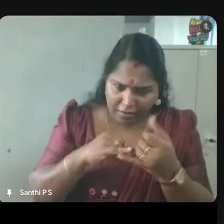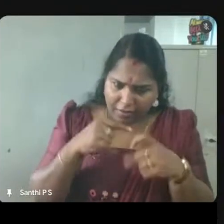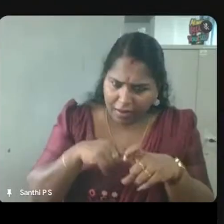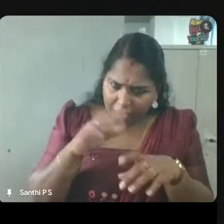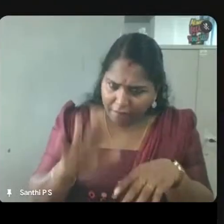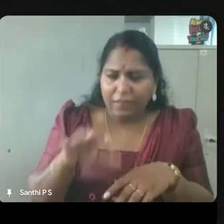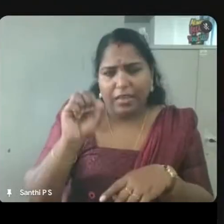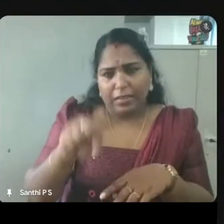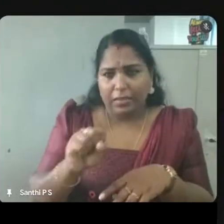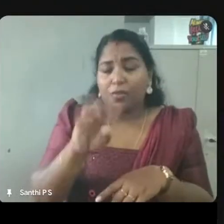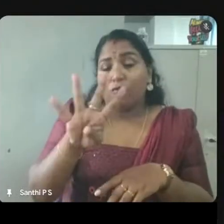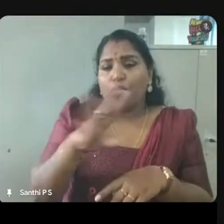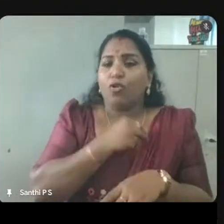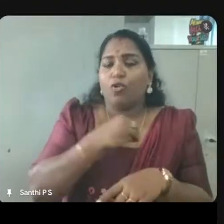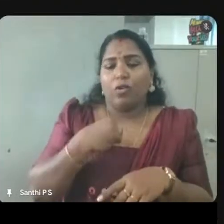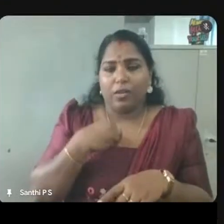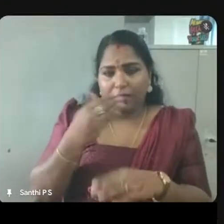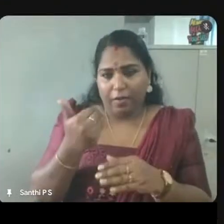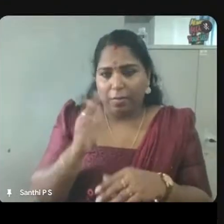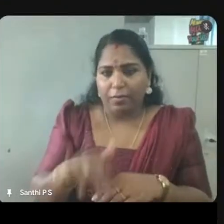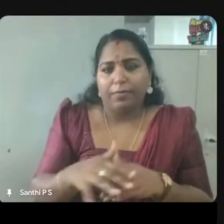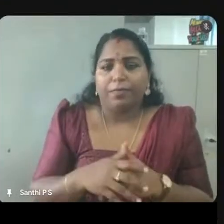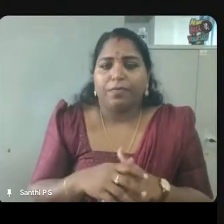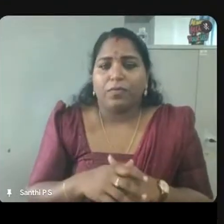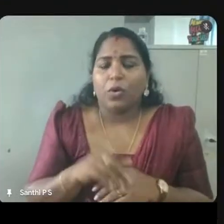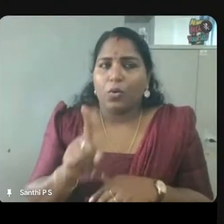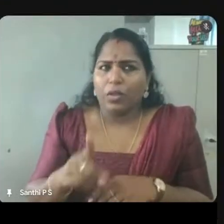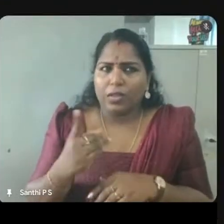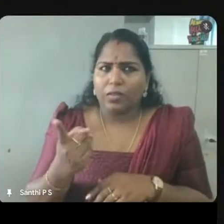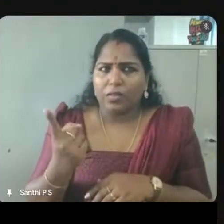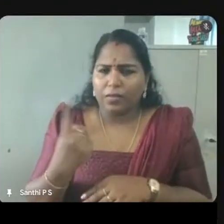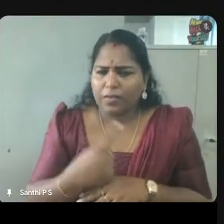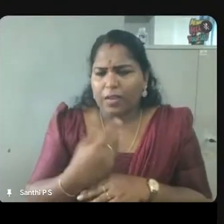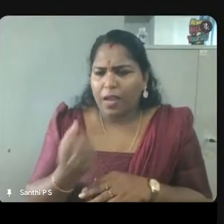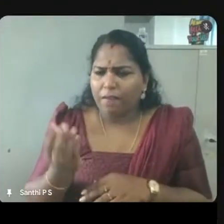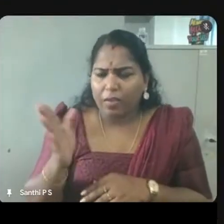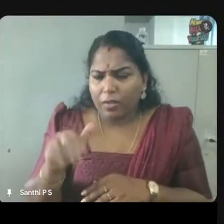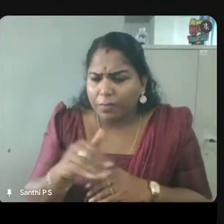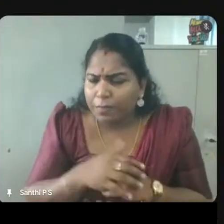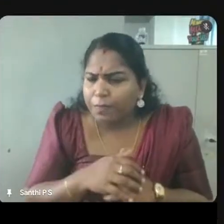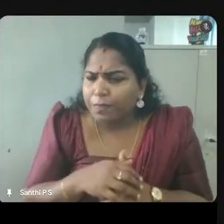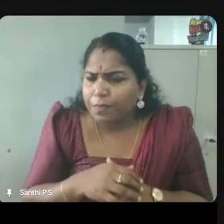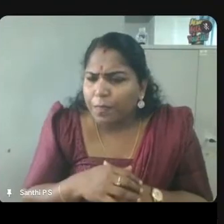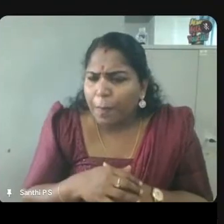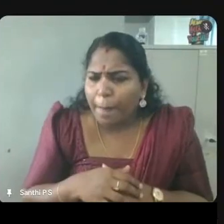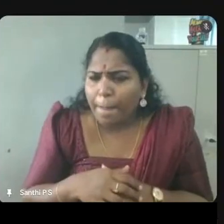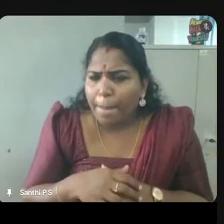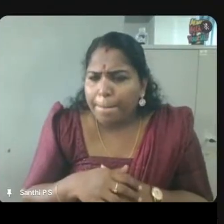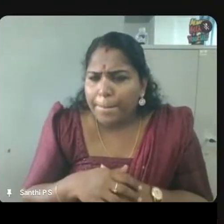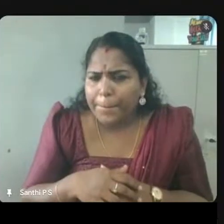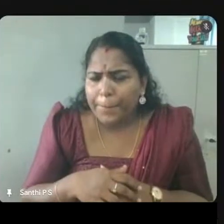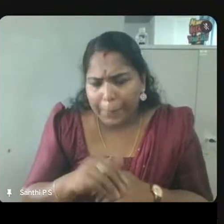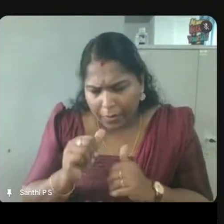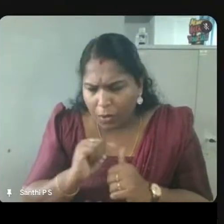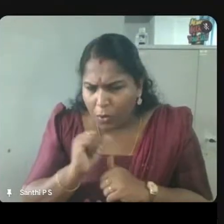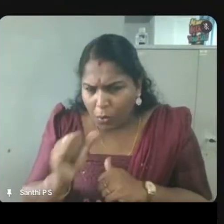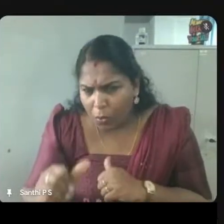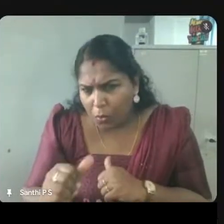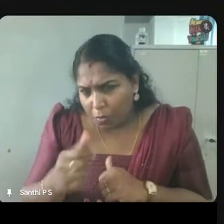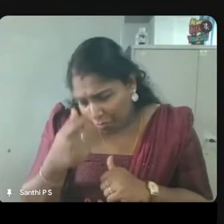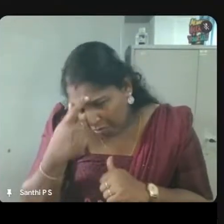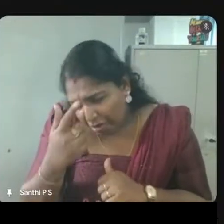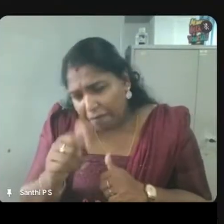തീർച്ചയായിട്ടും ഒരു ദിവസം രാവിലെ ലോങ് സൈറ്റും ഇപ്പോഴും ലോങ് സൈറ്റും ഉണ്ട്, ഷോർട്ട് സൈറ്റും ഉണ്ട്. പവർ ഹൈ